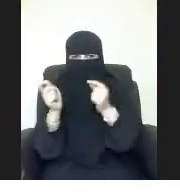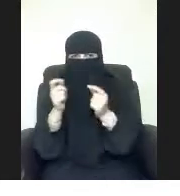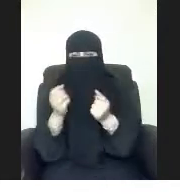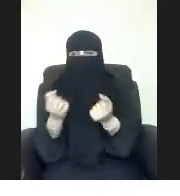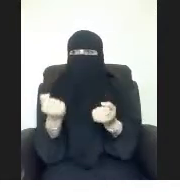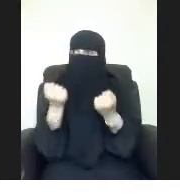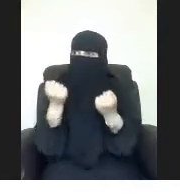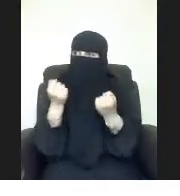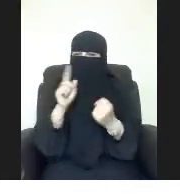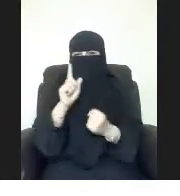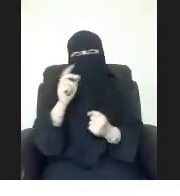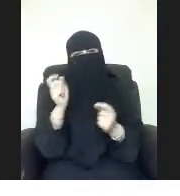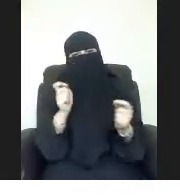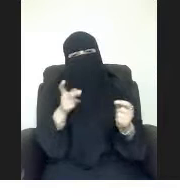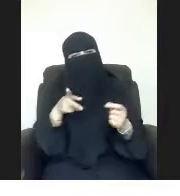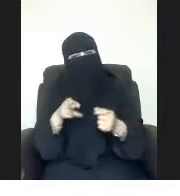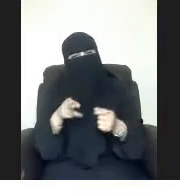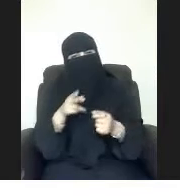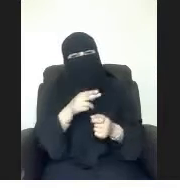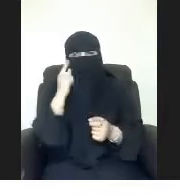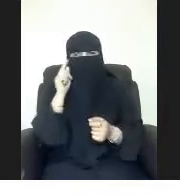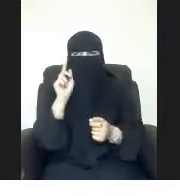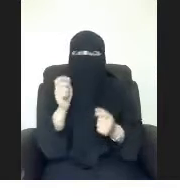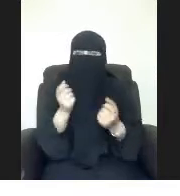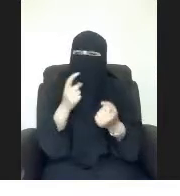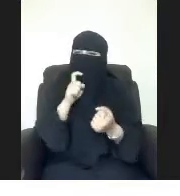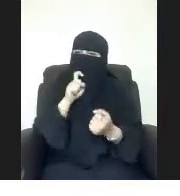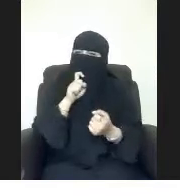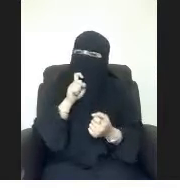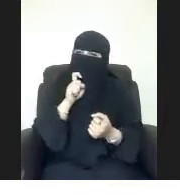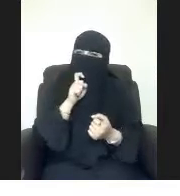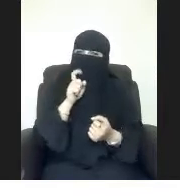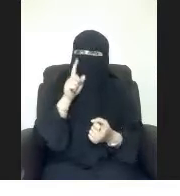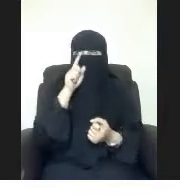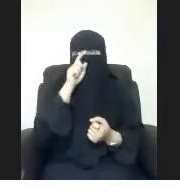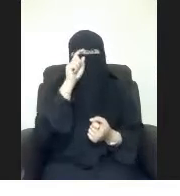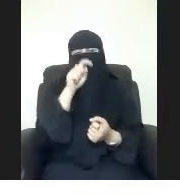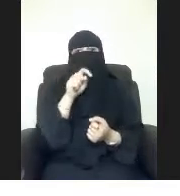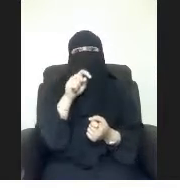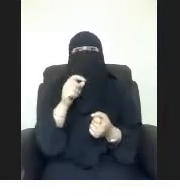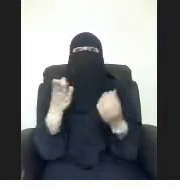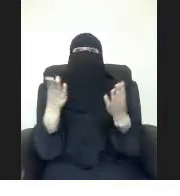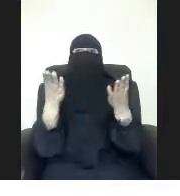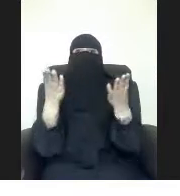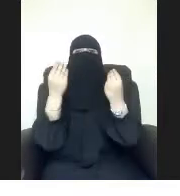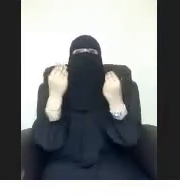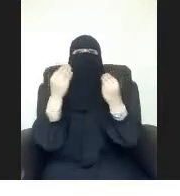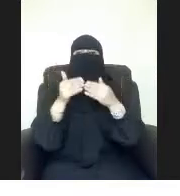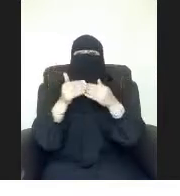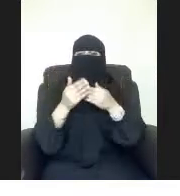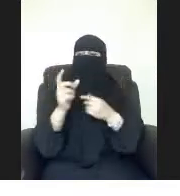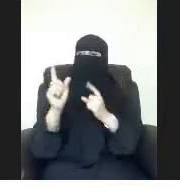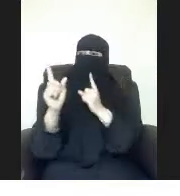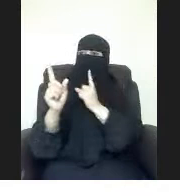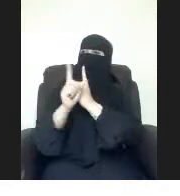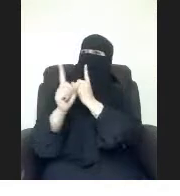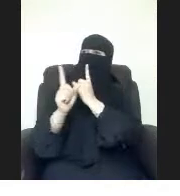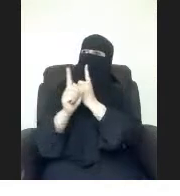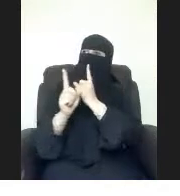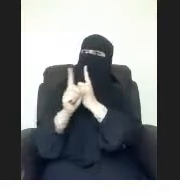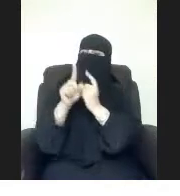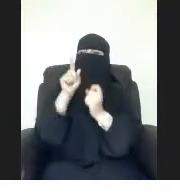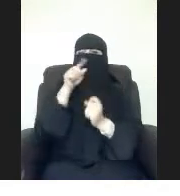إنها متقطعة أو غير موجودة، كان يفترض يعني في تعليم حضوري وجها لوجه إضافة إلى قنوات عين.